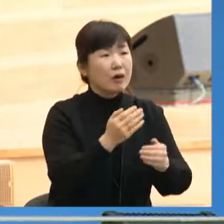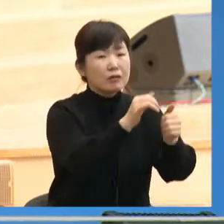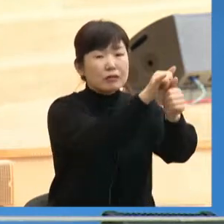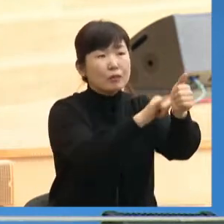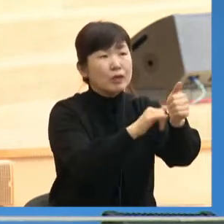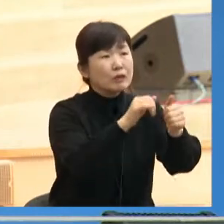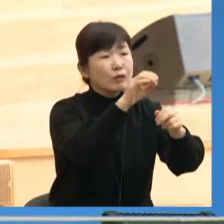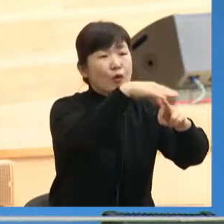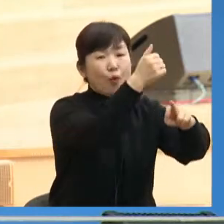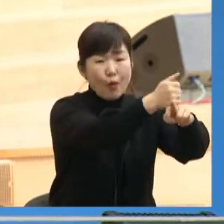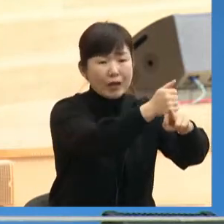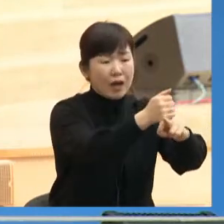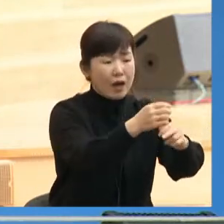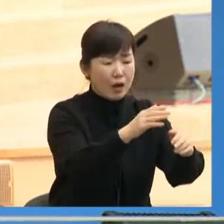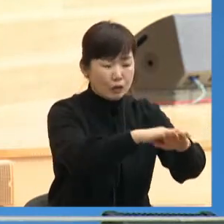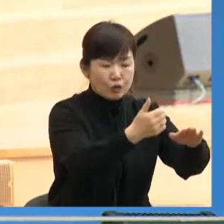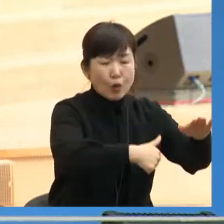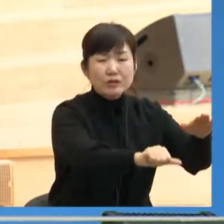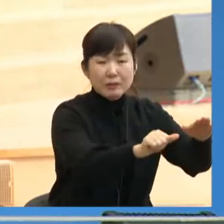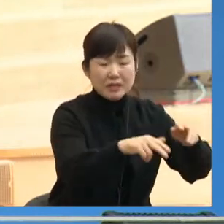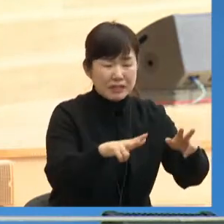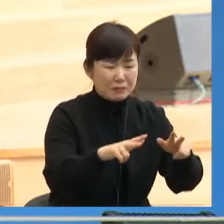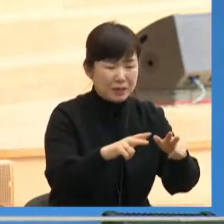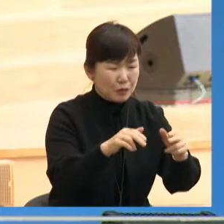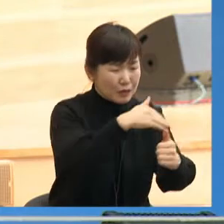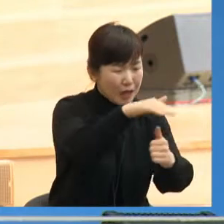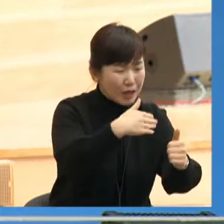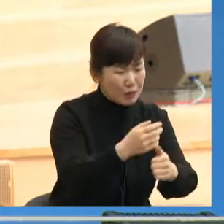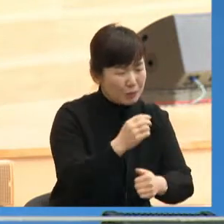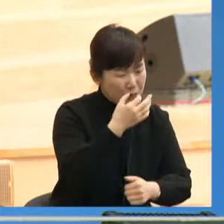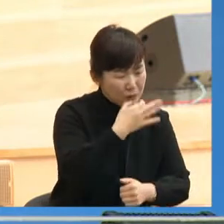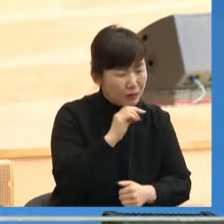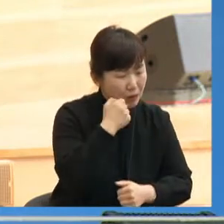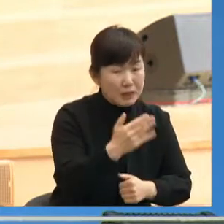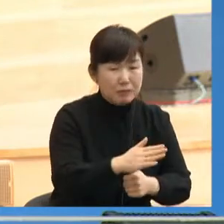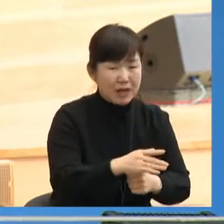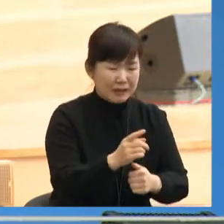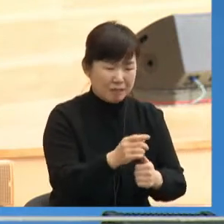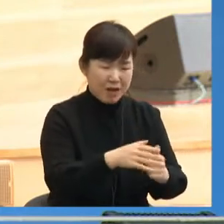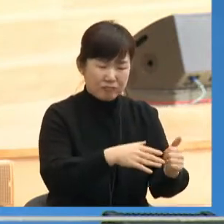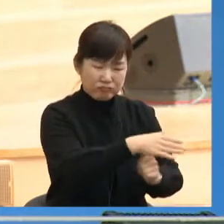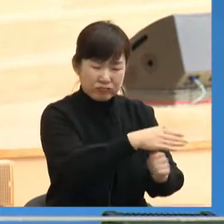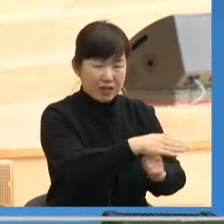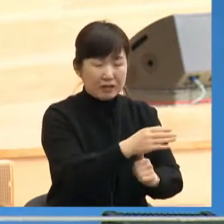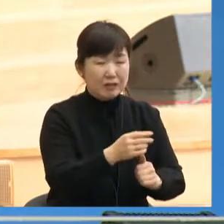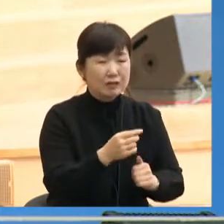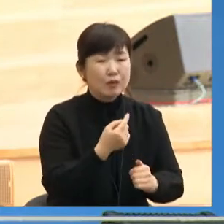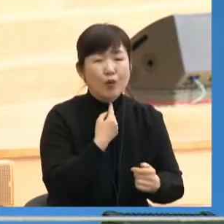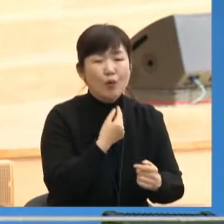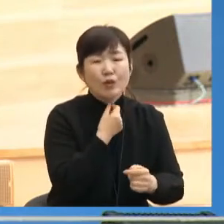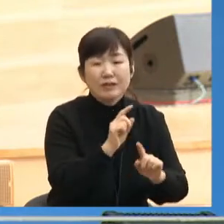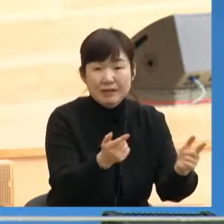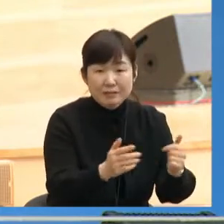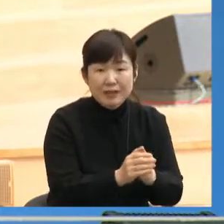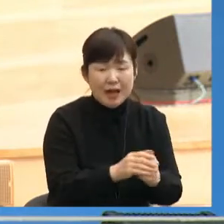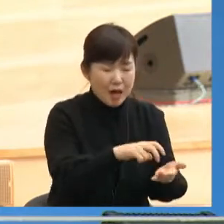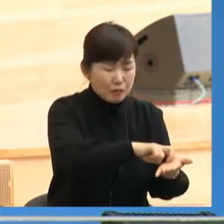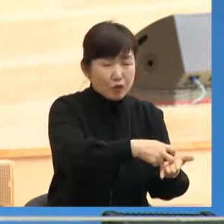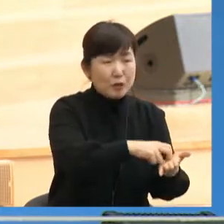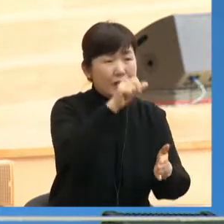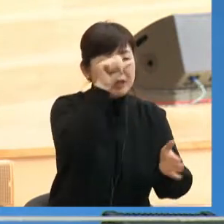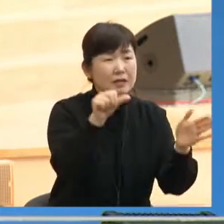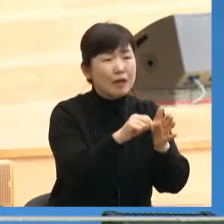지금 상황이 이렇게 되긴 했지만 이런 취급을 받는 것은 가당치 않아요. 이 말을 통해서 므비보셋의 인생이 얼마나 기구한